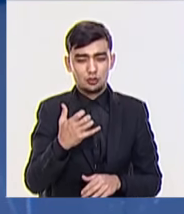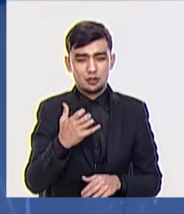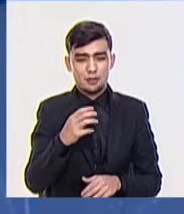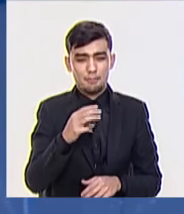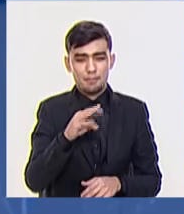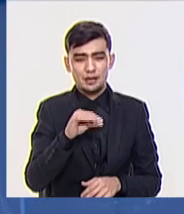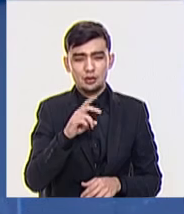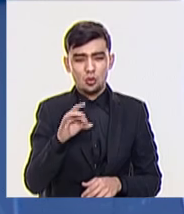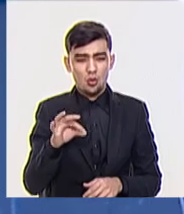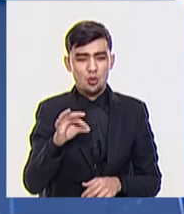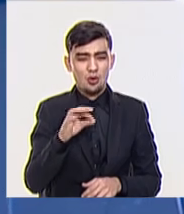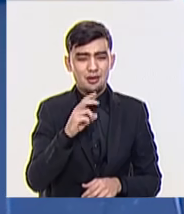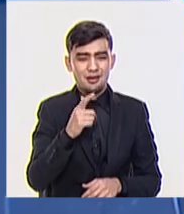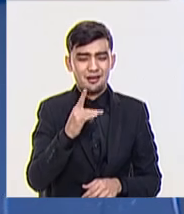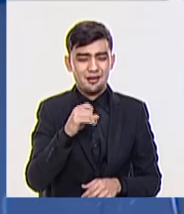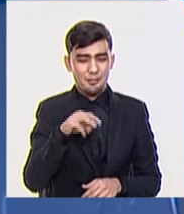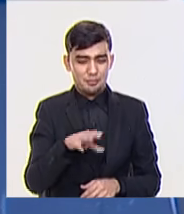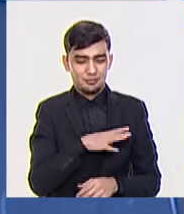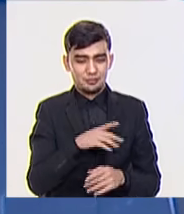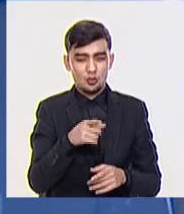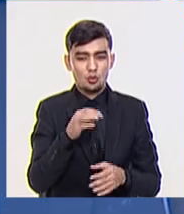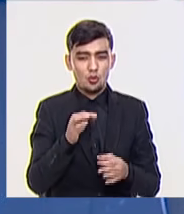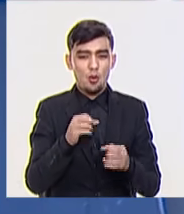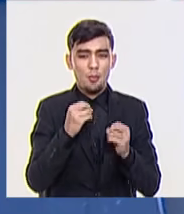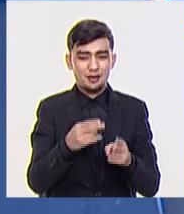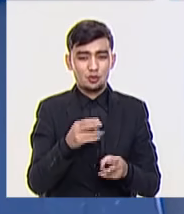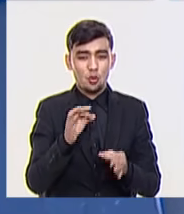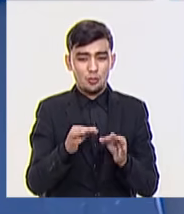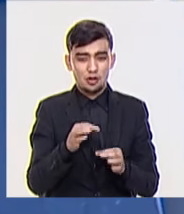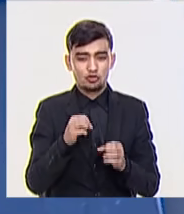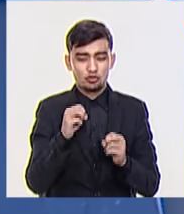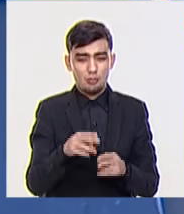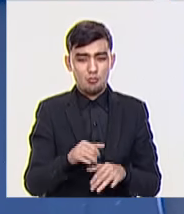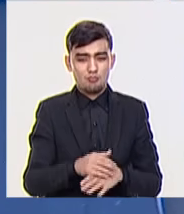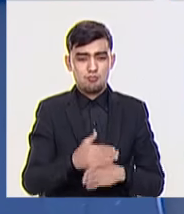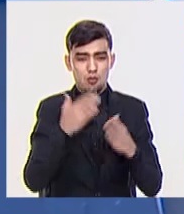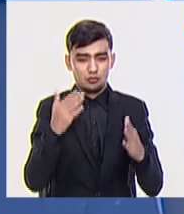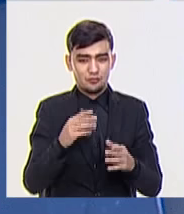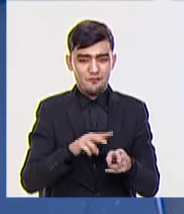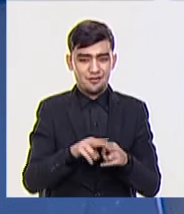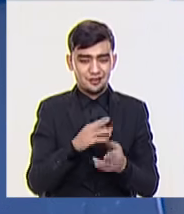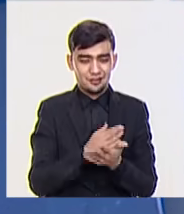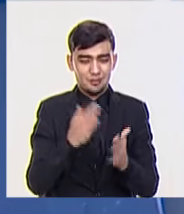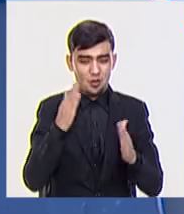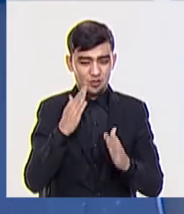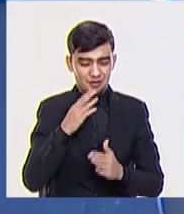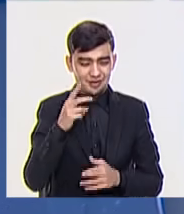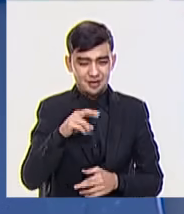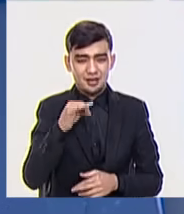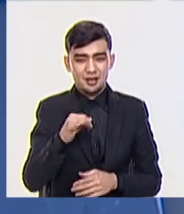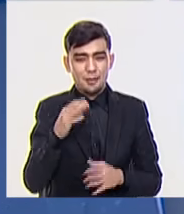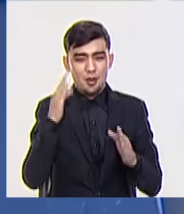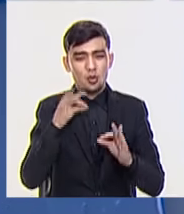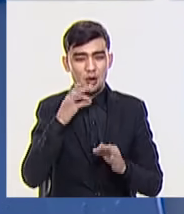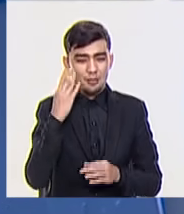микрограммды көрсеткен. Мінекей. Бұл қалыпты нормадан мүлдем асып кеткендігін білдіреді. Ал Алматы әкімдігі экологиялық